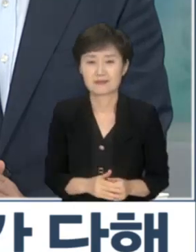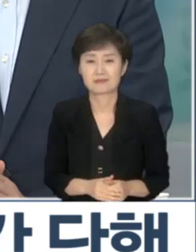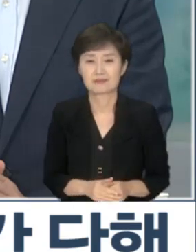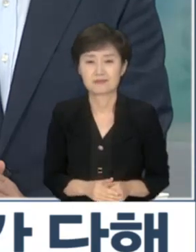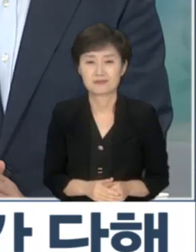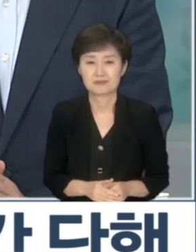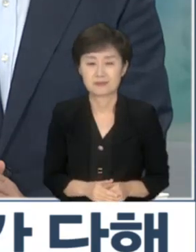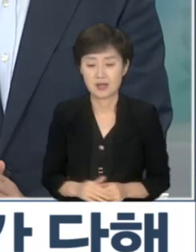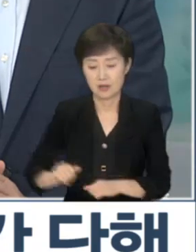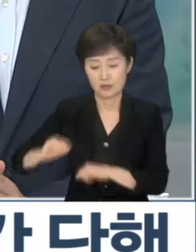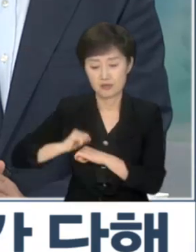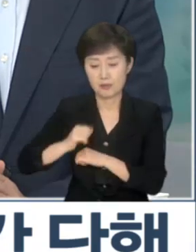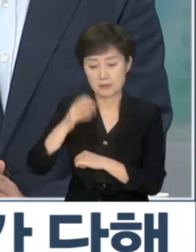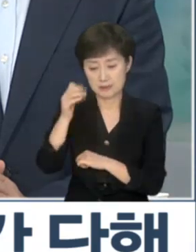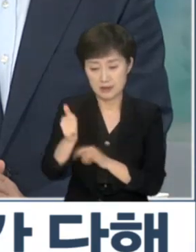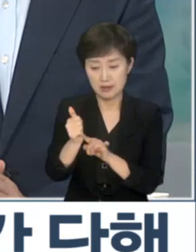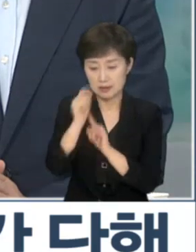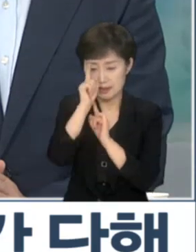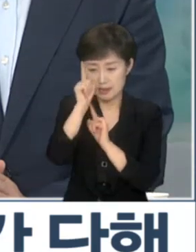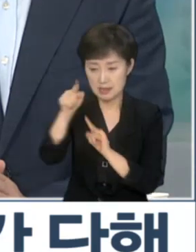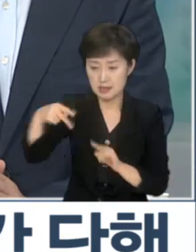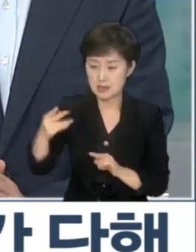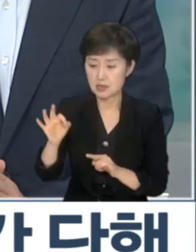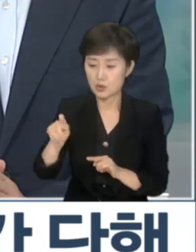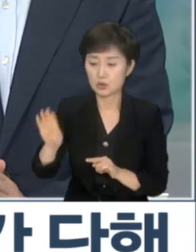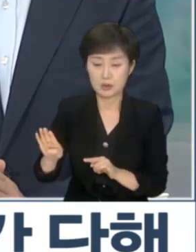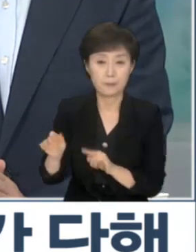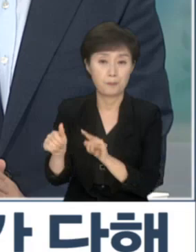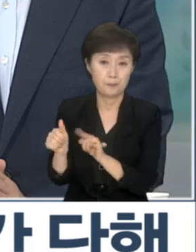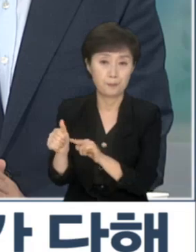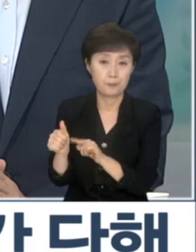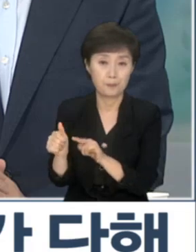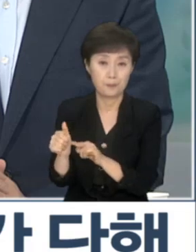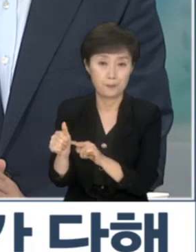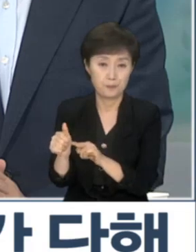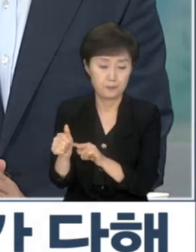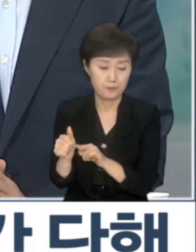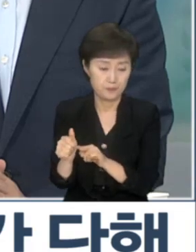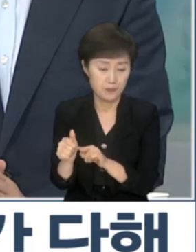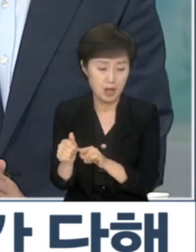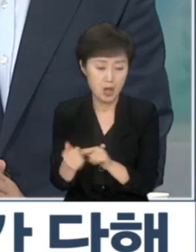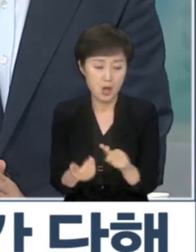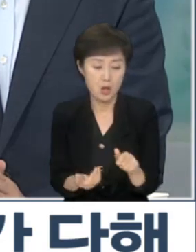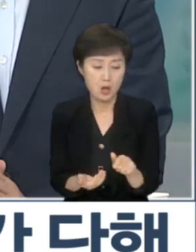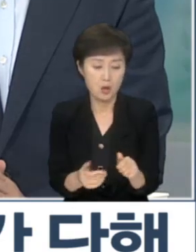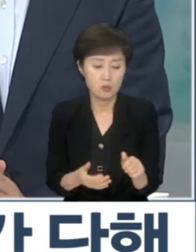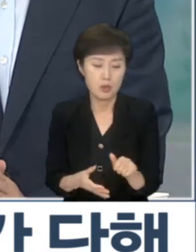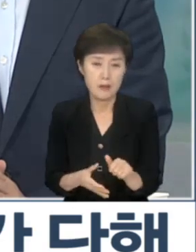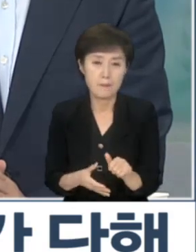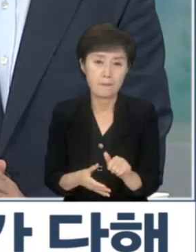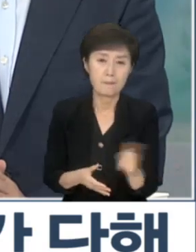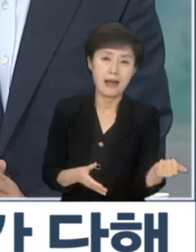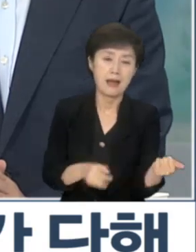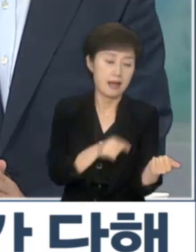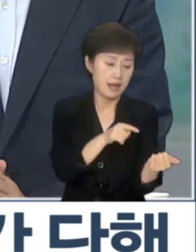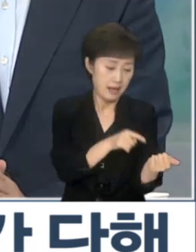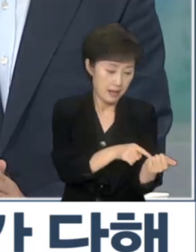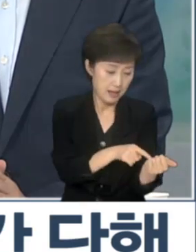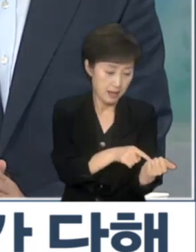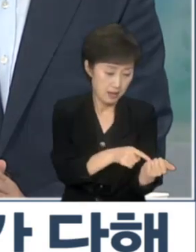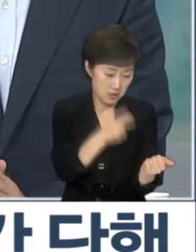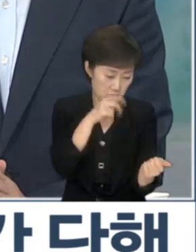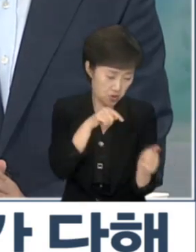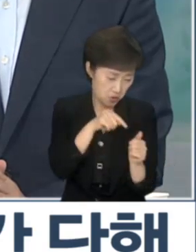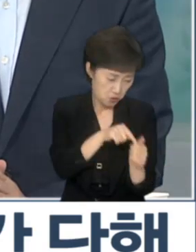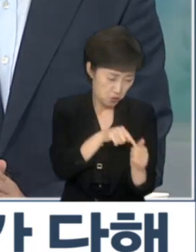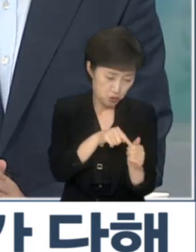원래 그 이종석 국방장관의 이런 그 회사 수사 외압 의혹 여기에 대통령실까지 관여된 것이냐 아니냐